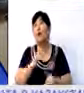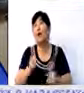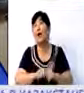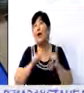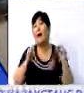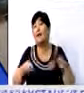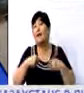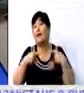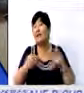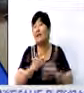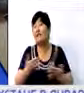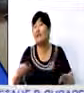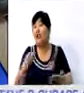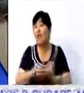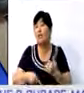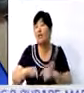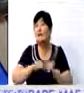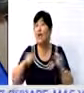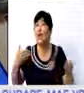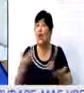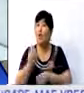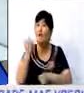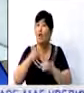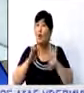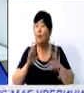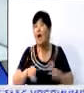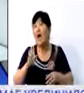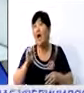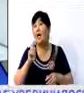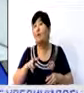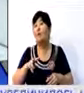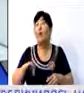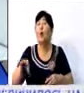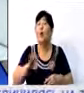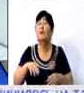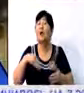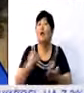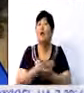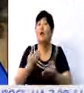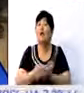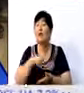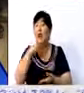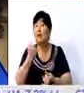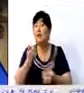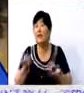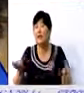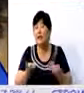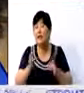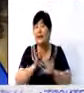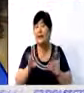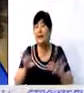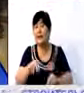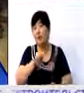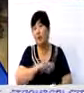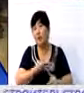открытия различных видов бизнеса, создания новых рабочих мест. Аким области вновь и вновь обратил внимание на необходимость не только разъяснительной